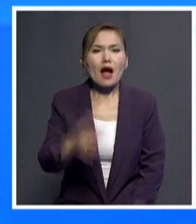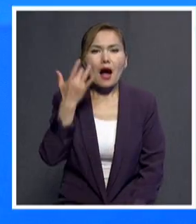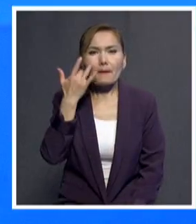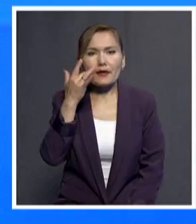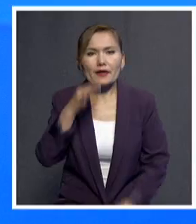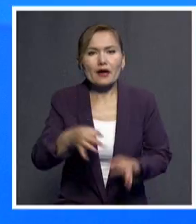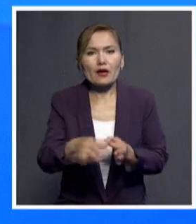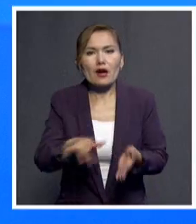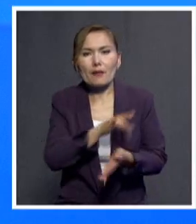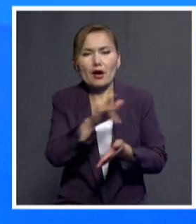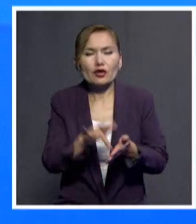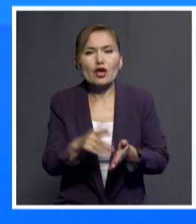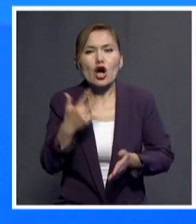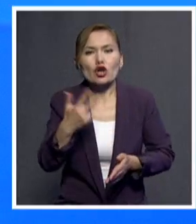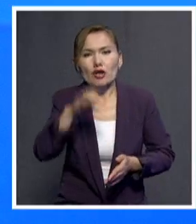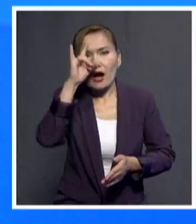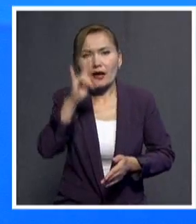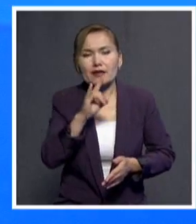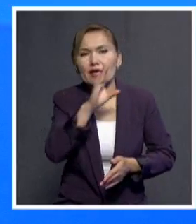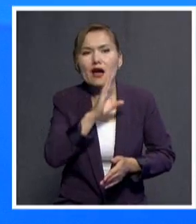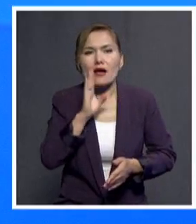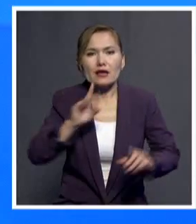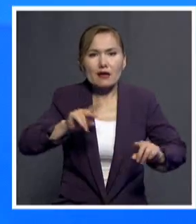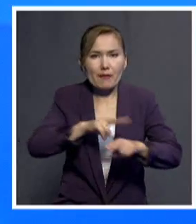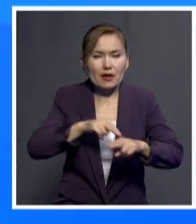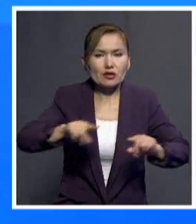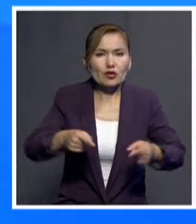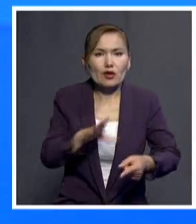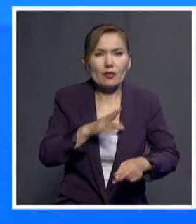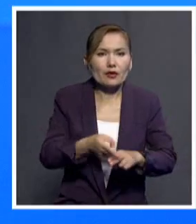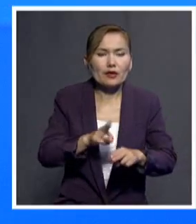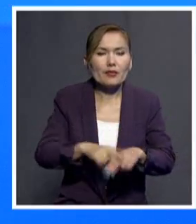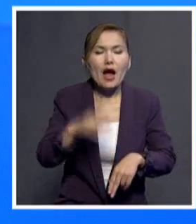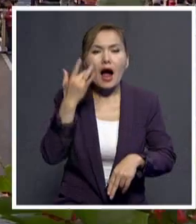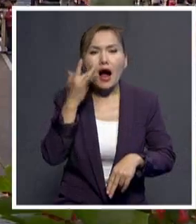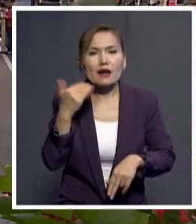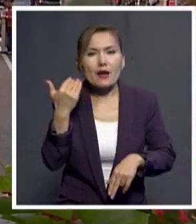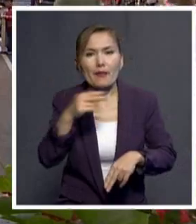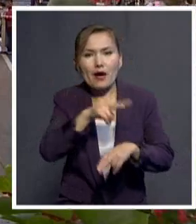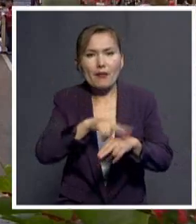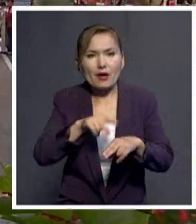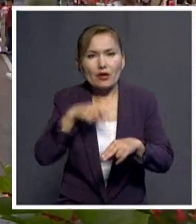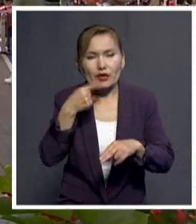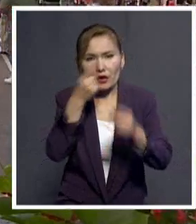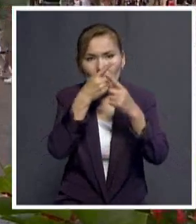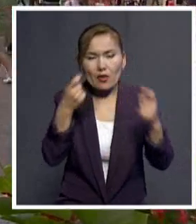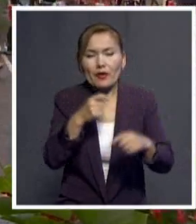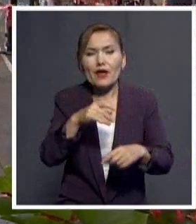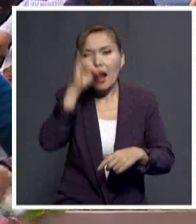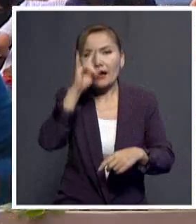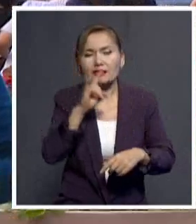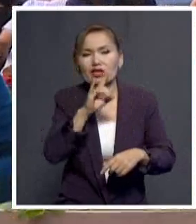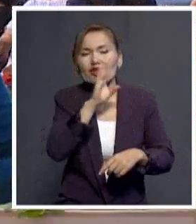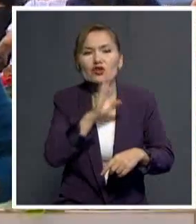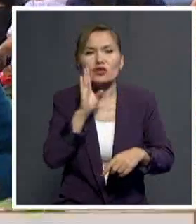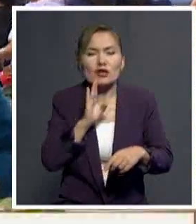Ақштың Нью-Йорк қаласында 3 қазақстандық ұсталды. Бұл ақпаратты сыртқы істер министрлігі растап отыр. Америкалық полиция оларды көлік саудасы арқылы алаяқтық